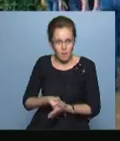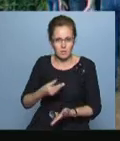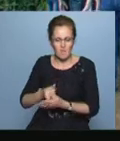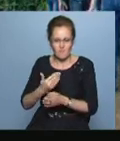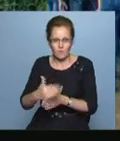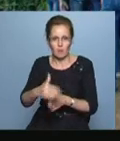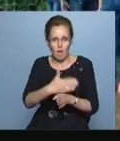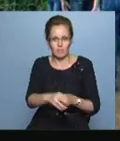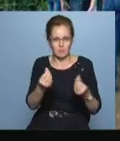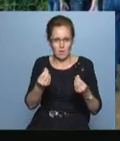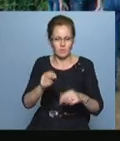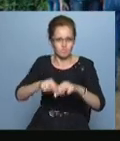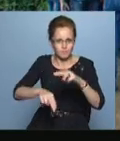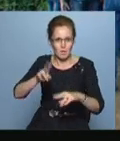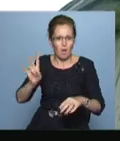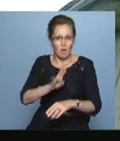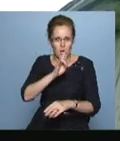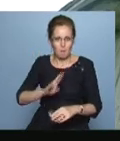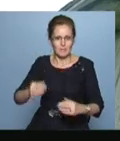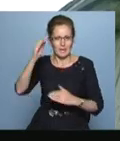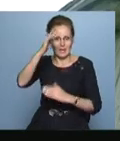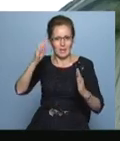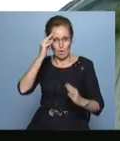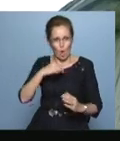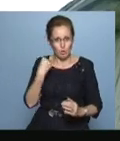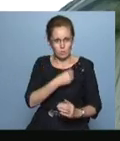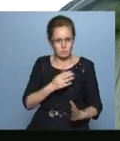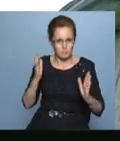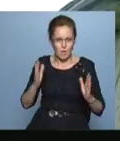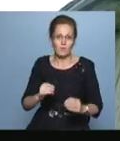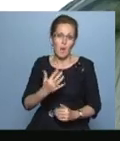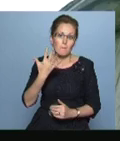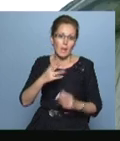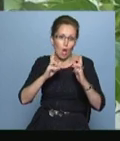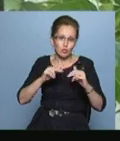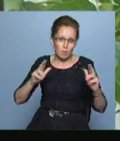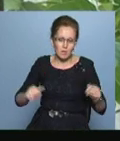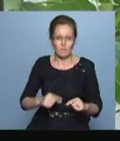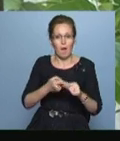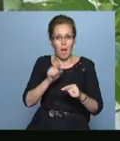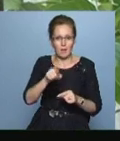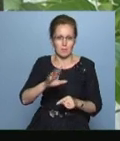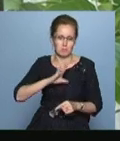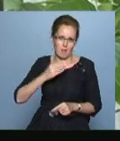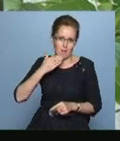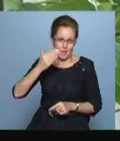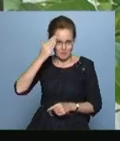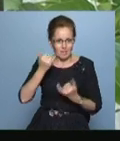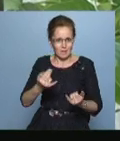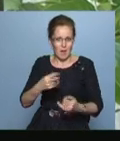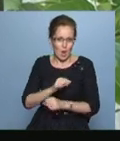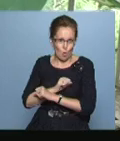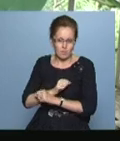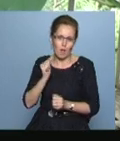все средства, там уникальный был иконостас. У Петрова было 5 особняков, этот был летним, для отдыха каждые выходные здесь проводили гуляния